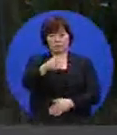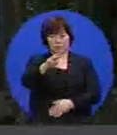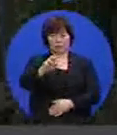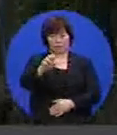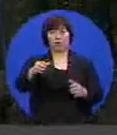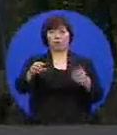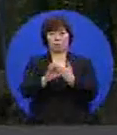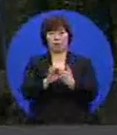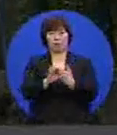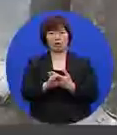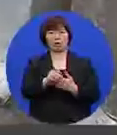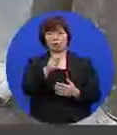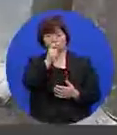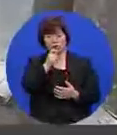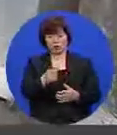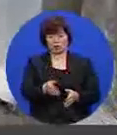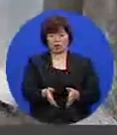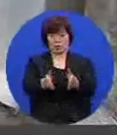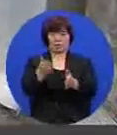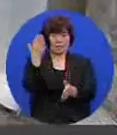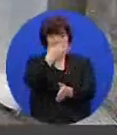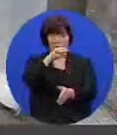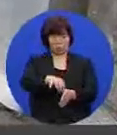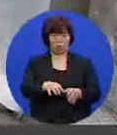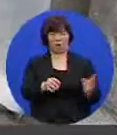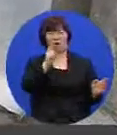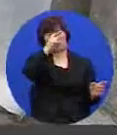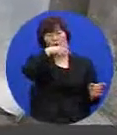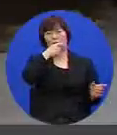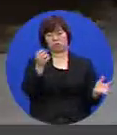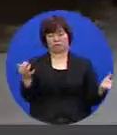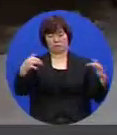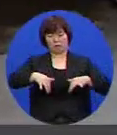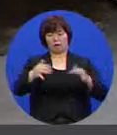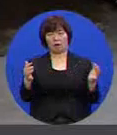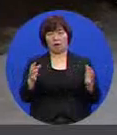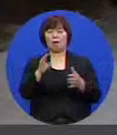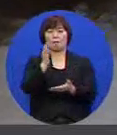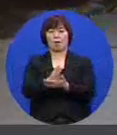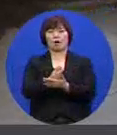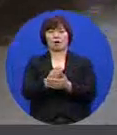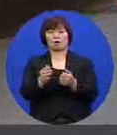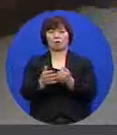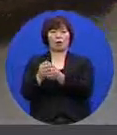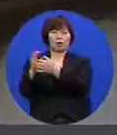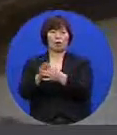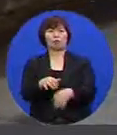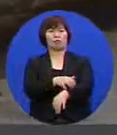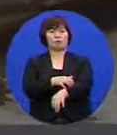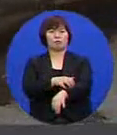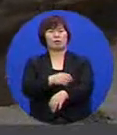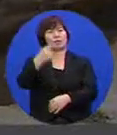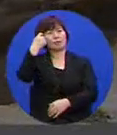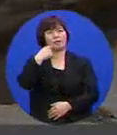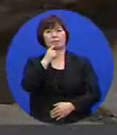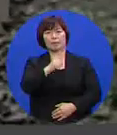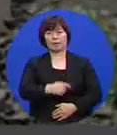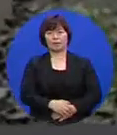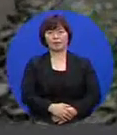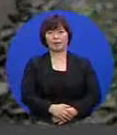2035년이 돼야 우수관과 오수관 분리 사업이 끝나기 때문에 그때까지 주민들은 계속 불편을 겪을 것으로